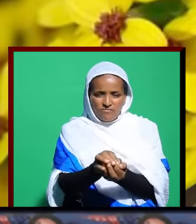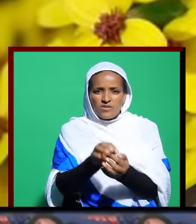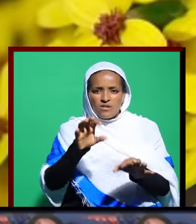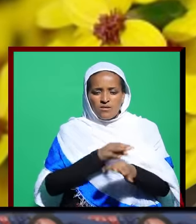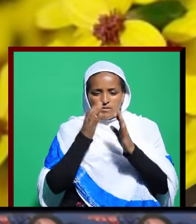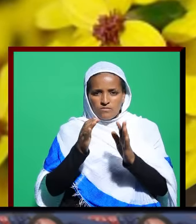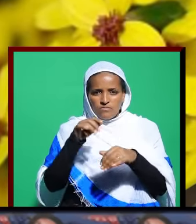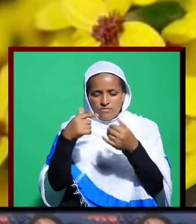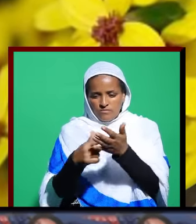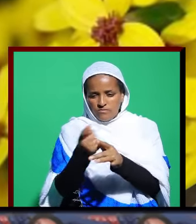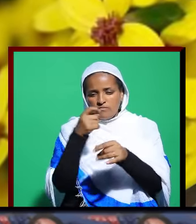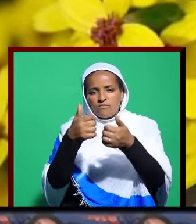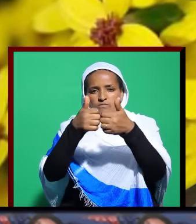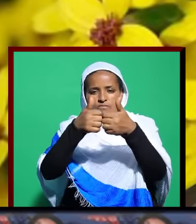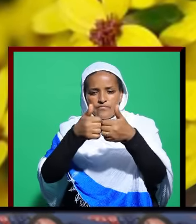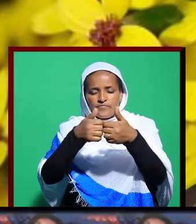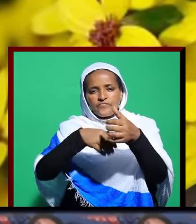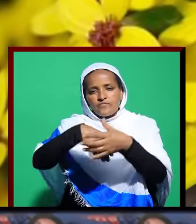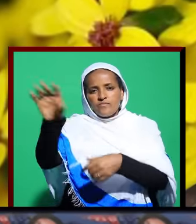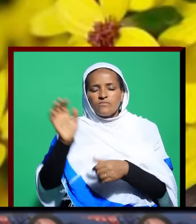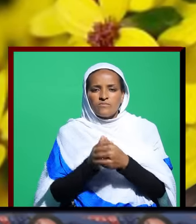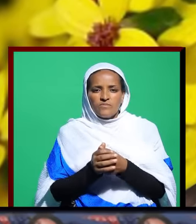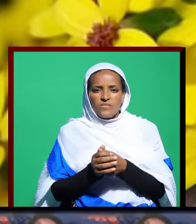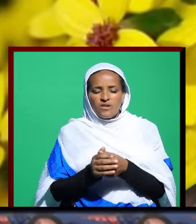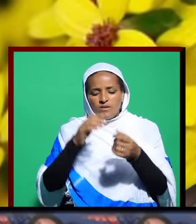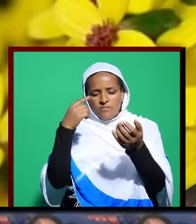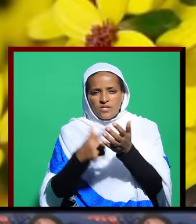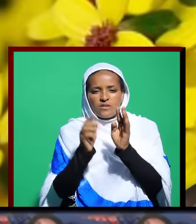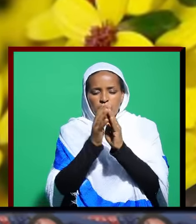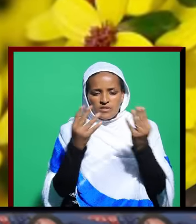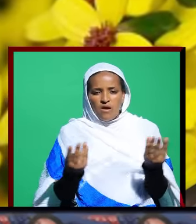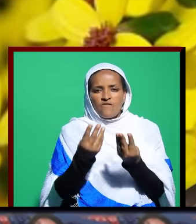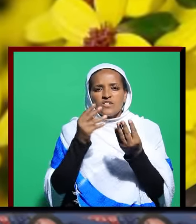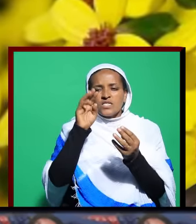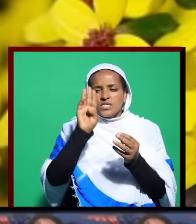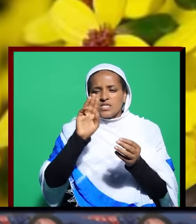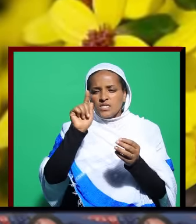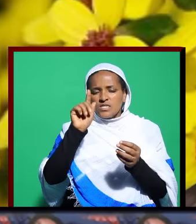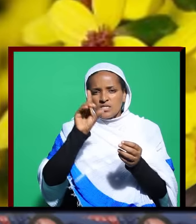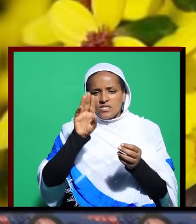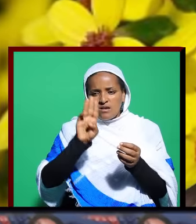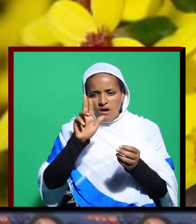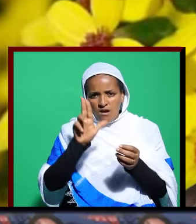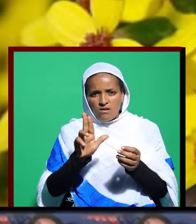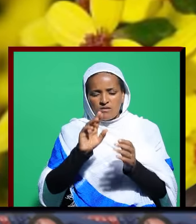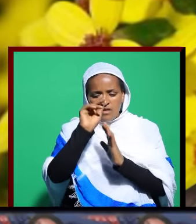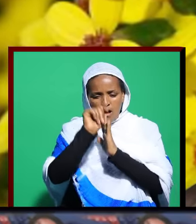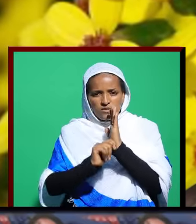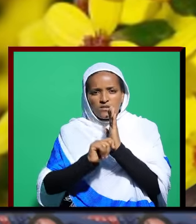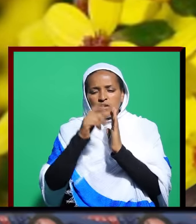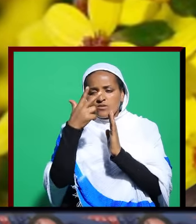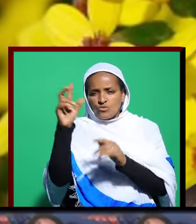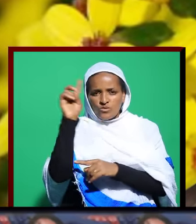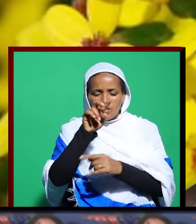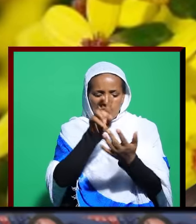የተነሳ ነው። መንፈሳውያን ስንሆን ግን ከዚህ እንወጣለን። በዚህ በመጽሐፈ ስንክሳር ታህሳስ 13